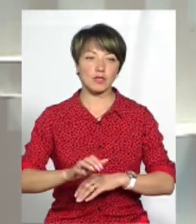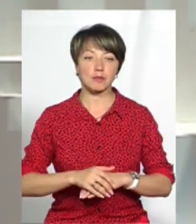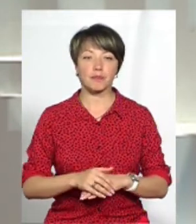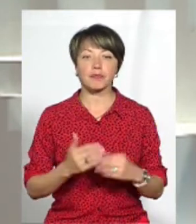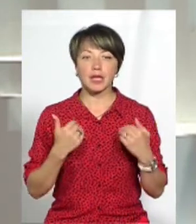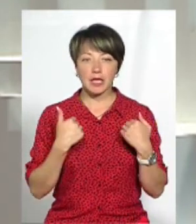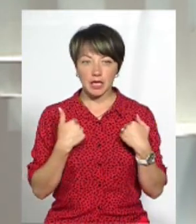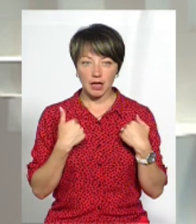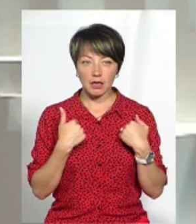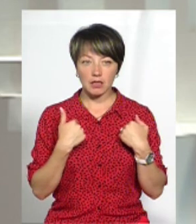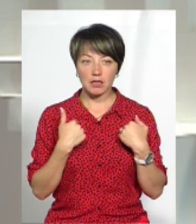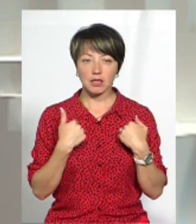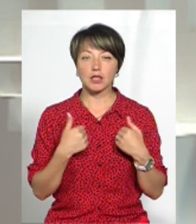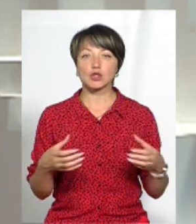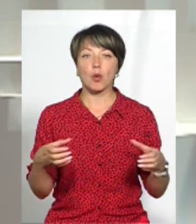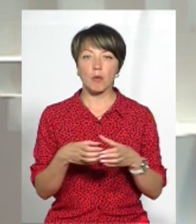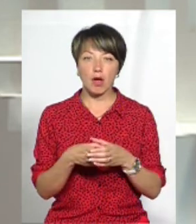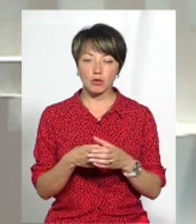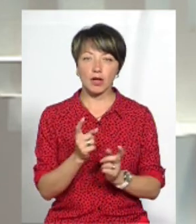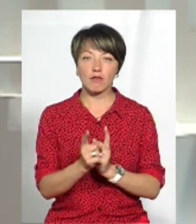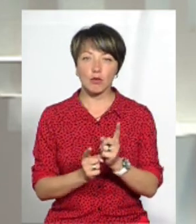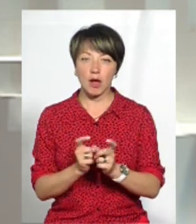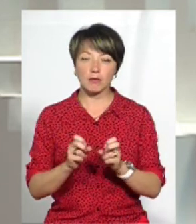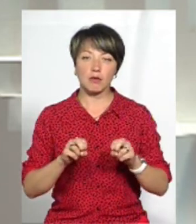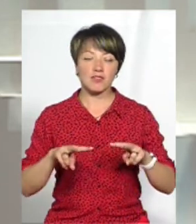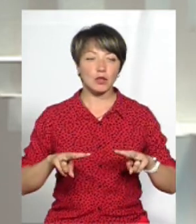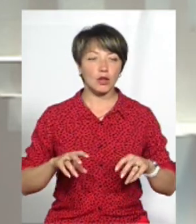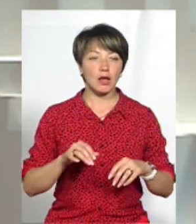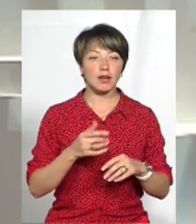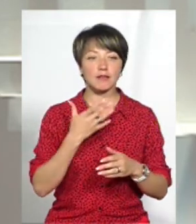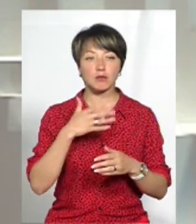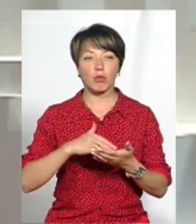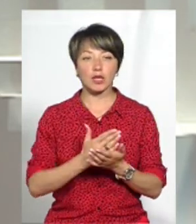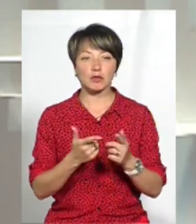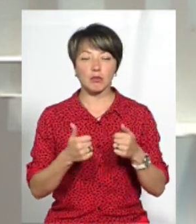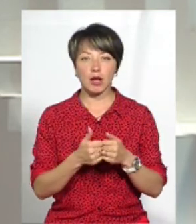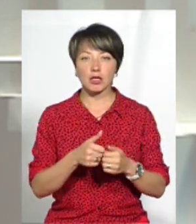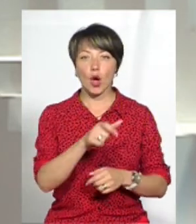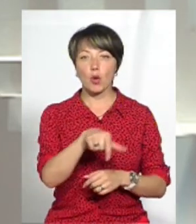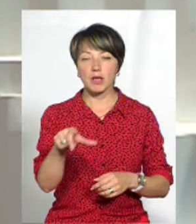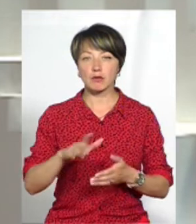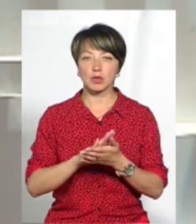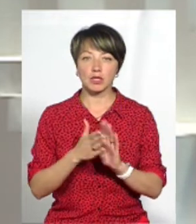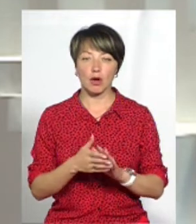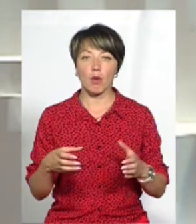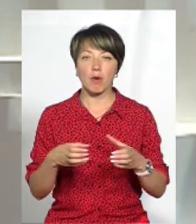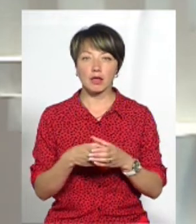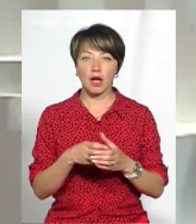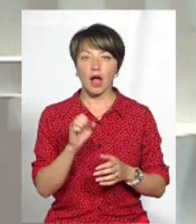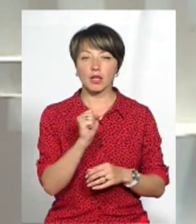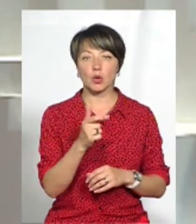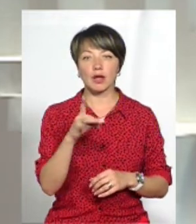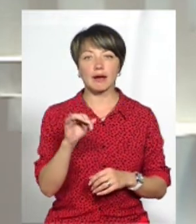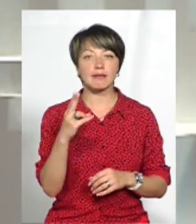промисловість. Я йду не один, я йду з командою реформаторів і професіоналів, з політичної партії «Громадянська позиція», в команди